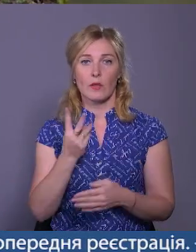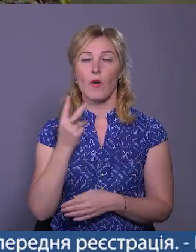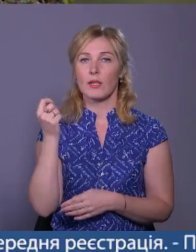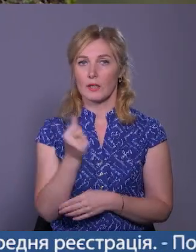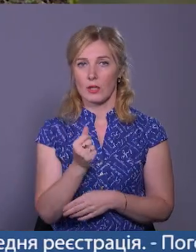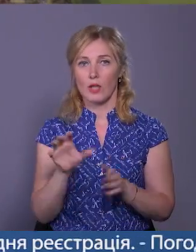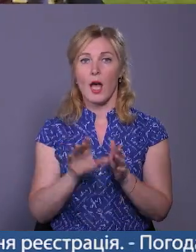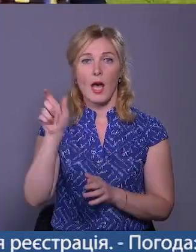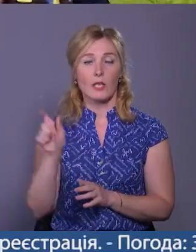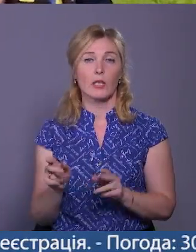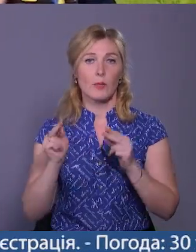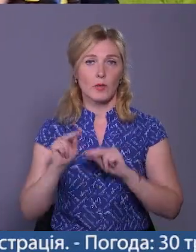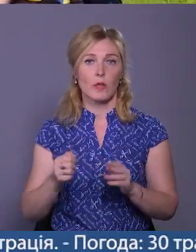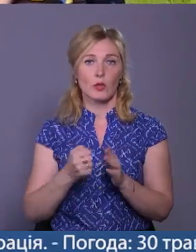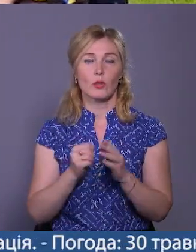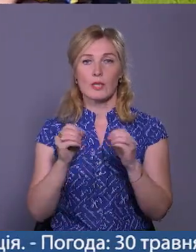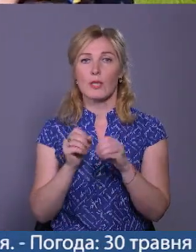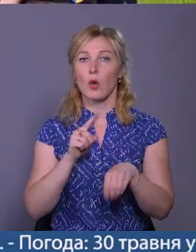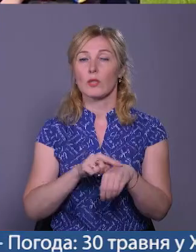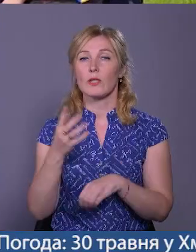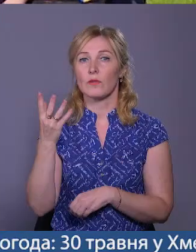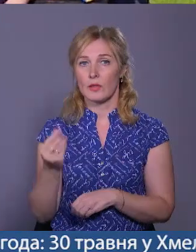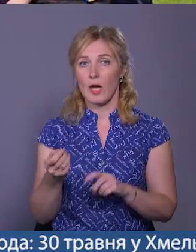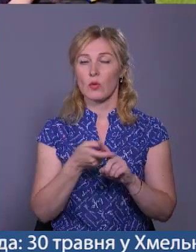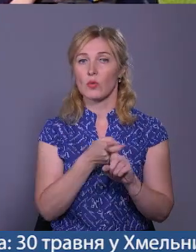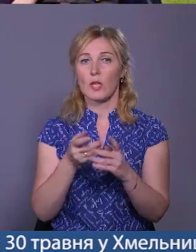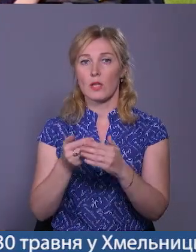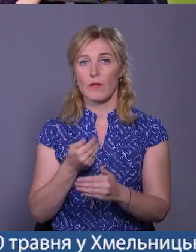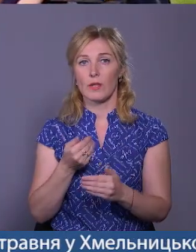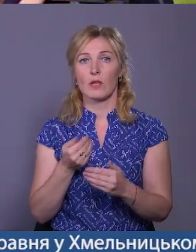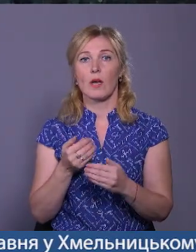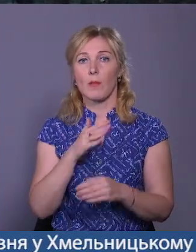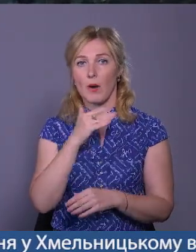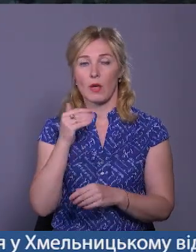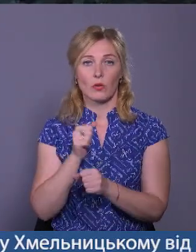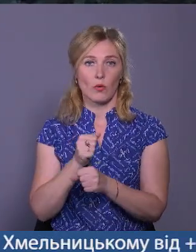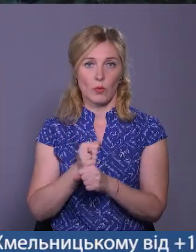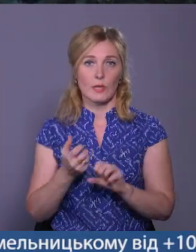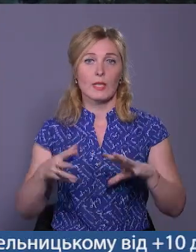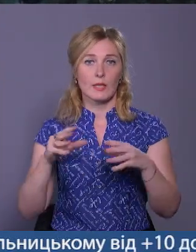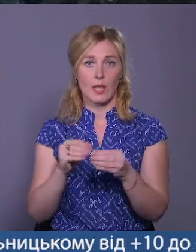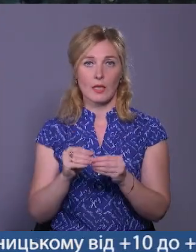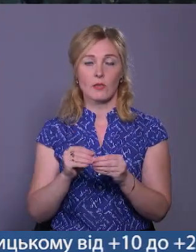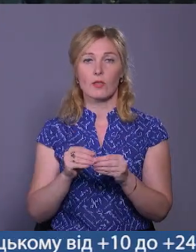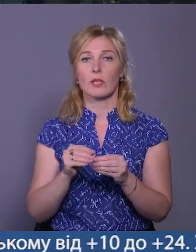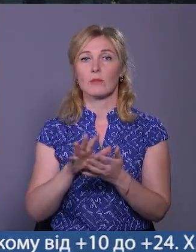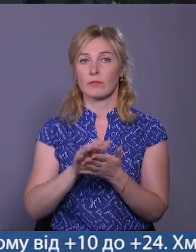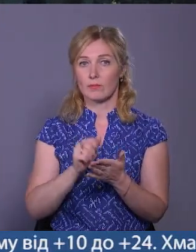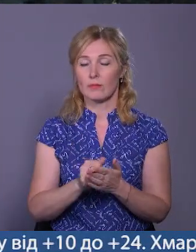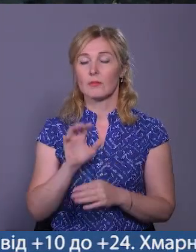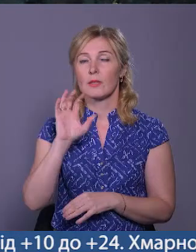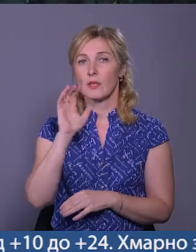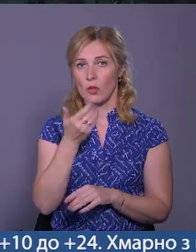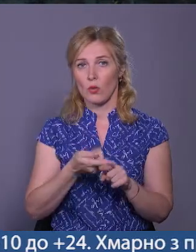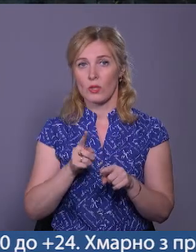енергетики працювали до 10 годин в день У залежності від обсягу робіт наслідки ушкоджень дуже серйозні це